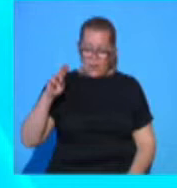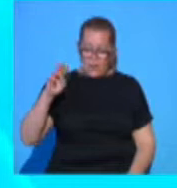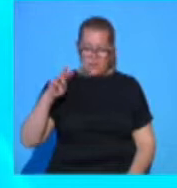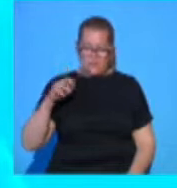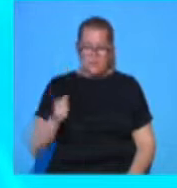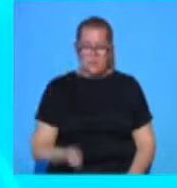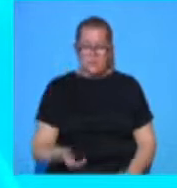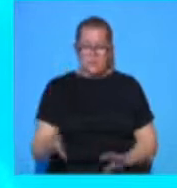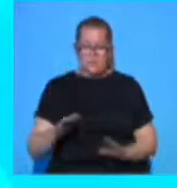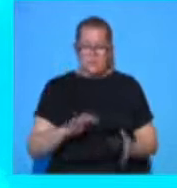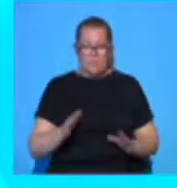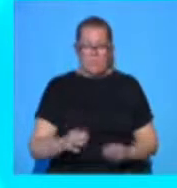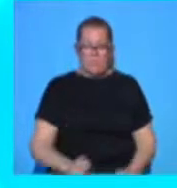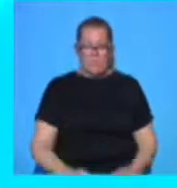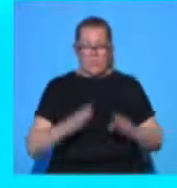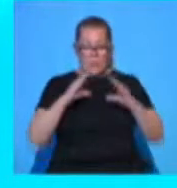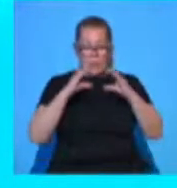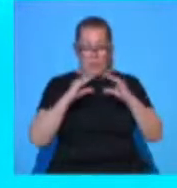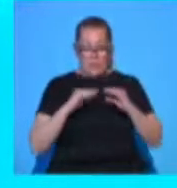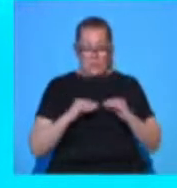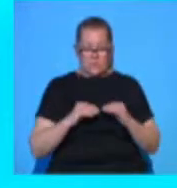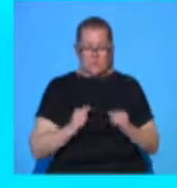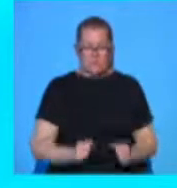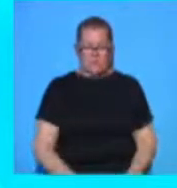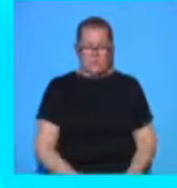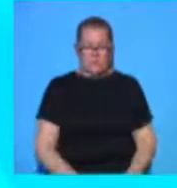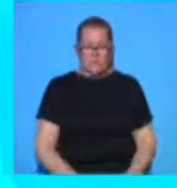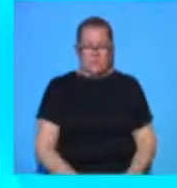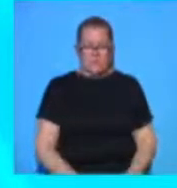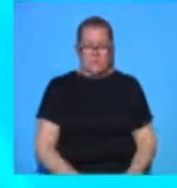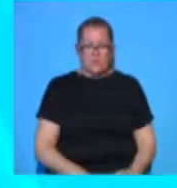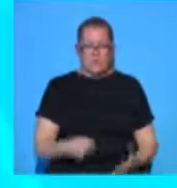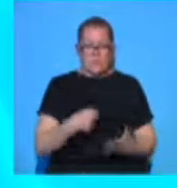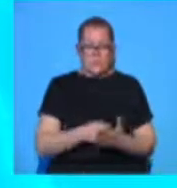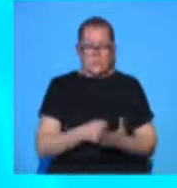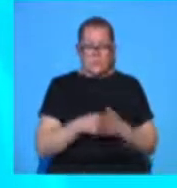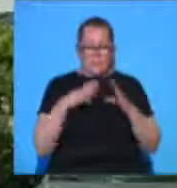o posibilă cale de reducere a costurilor recensământului.